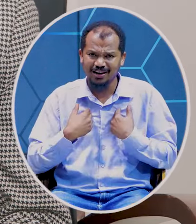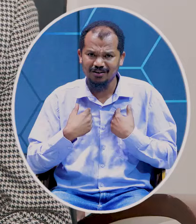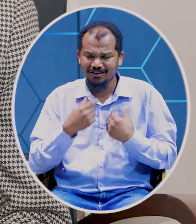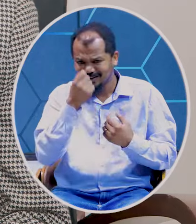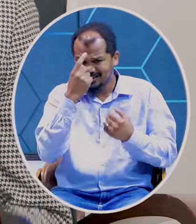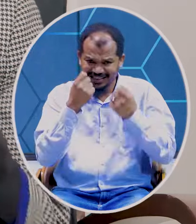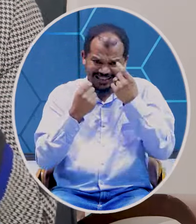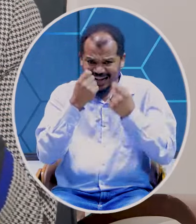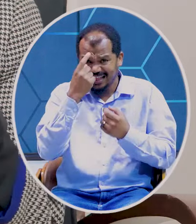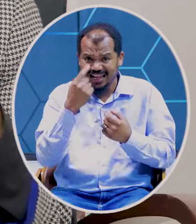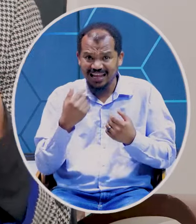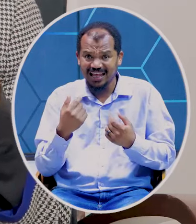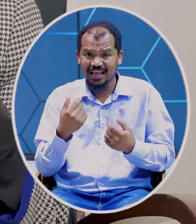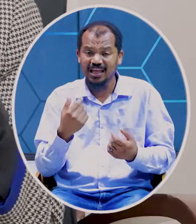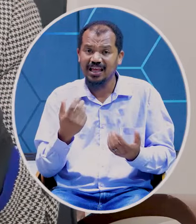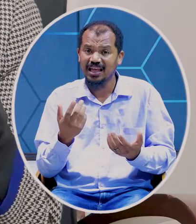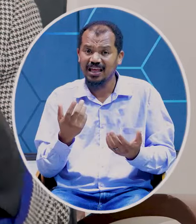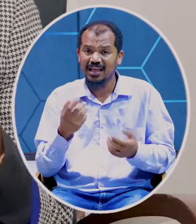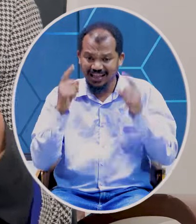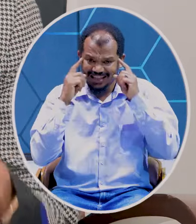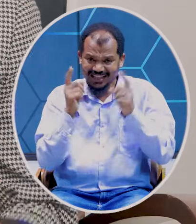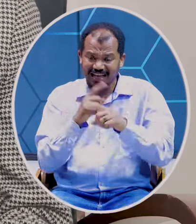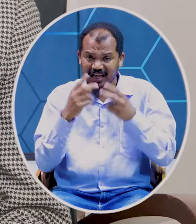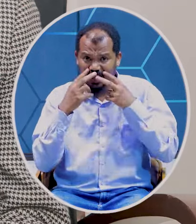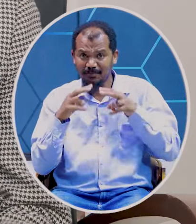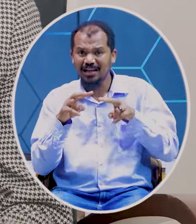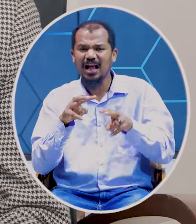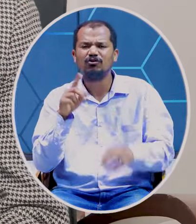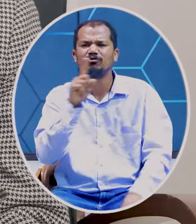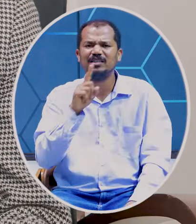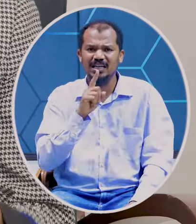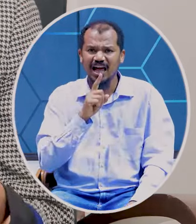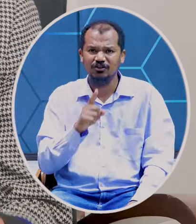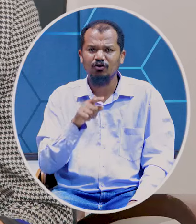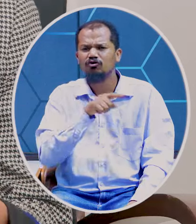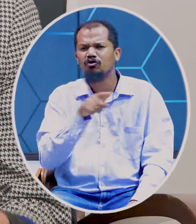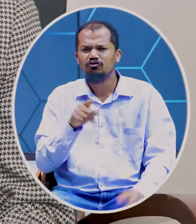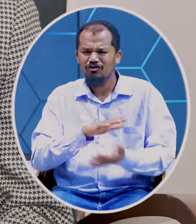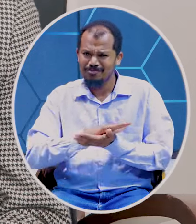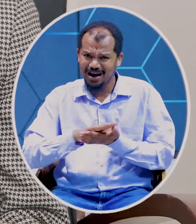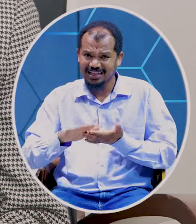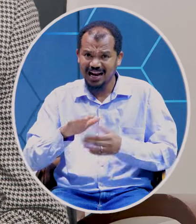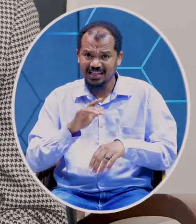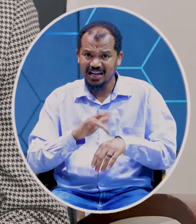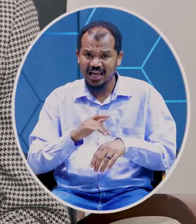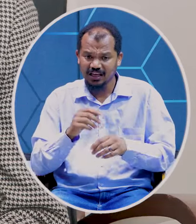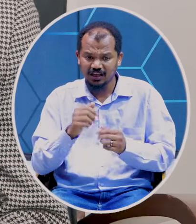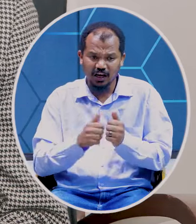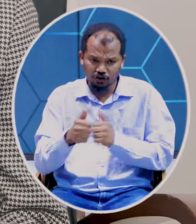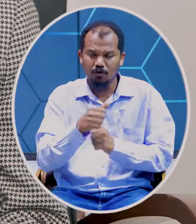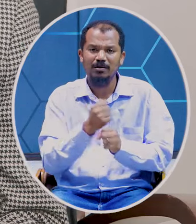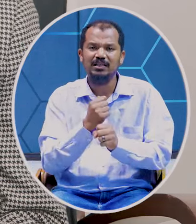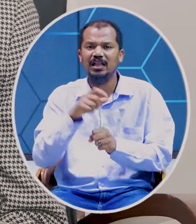ምንድነው ጥርጣሬዎች ሚስኮንሰፕሽንስ ወይም የተሳሳቱ አመለካከቶች ምንድናቸው እነሱን ደግሞ ማጥራት ላይ ያው